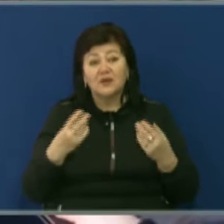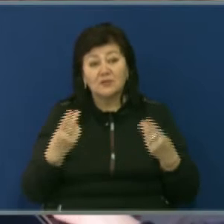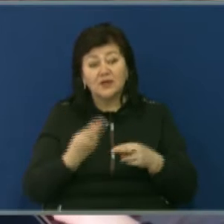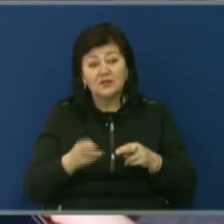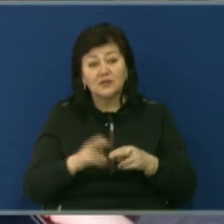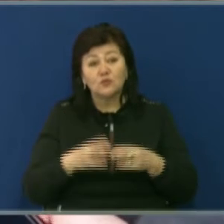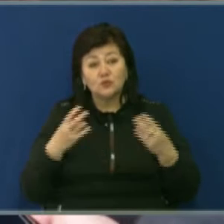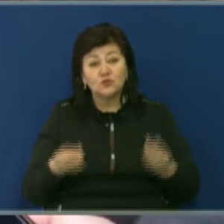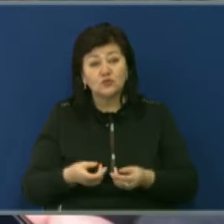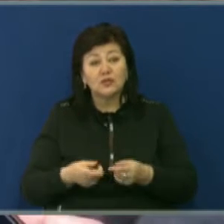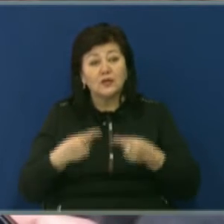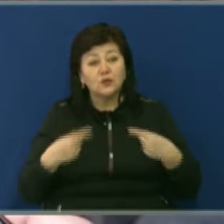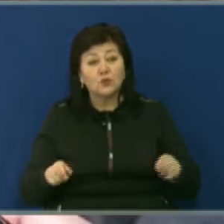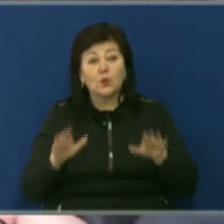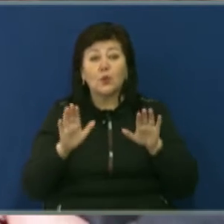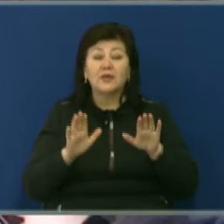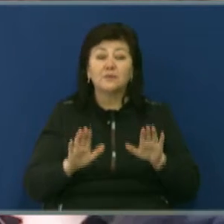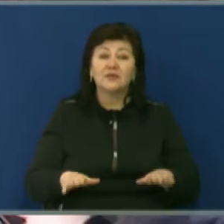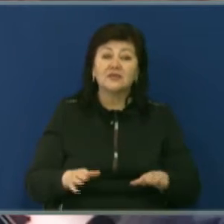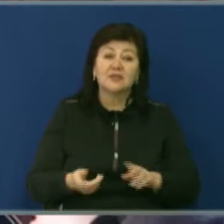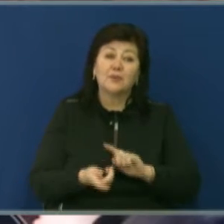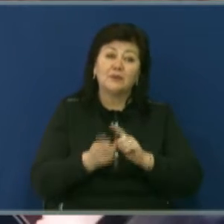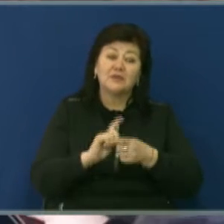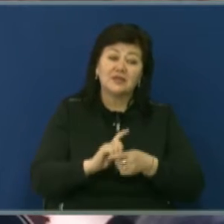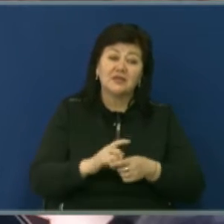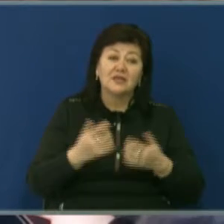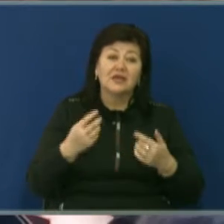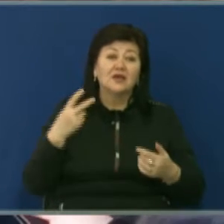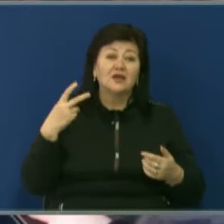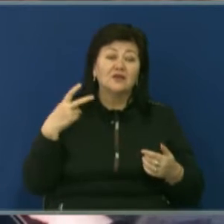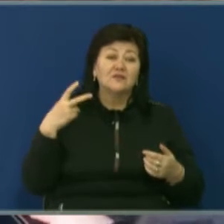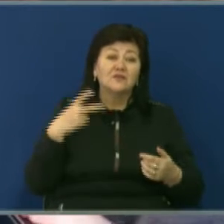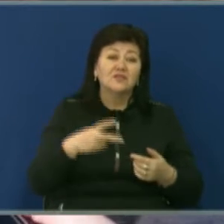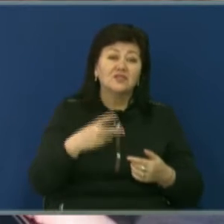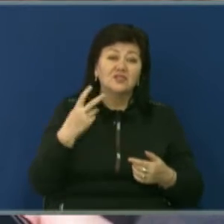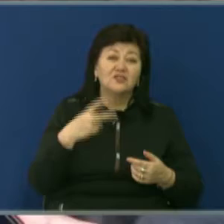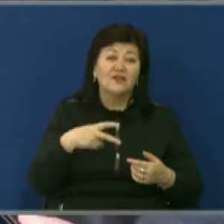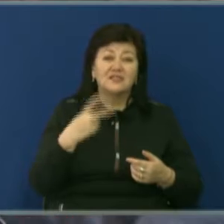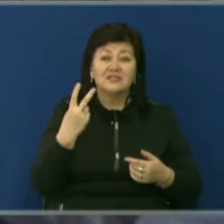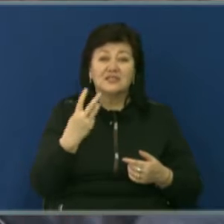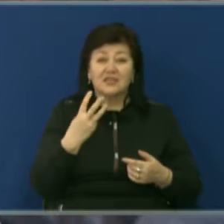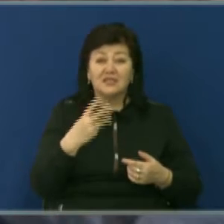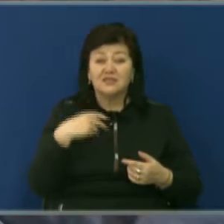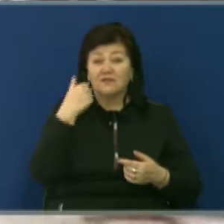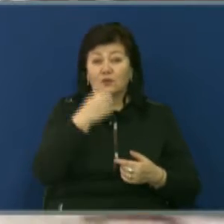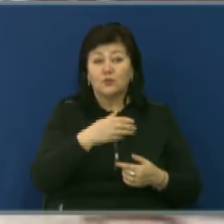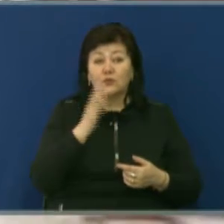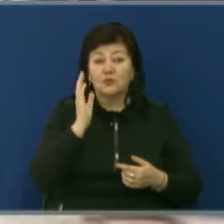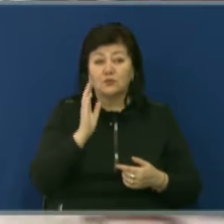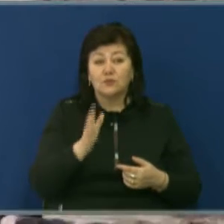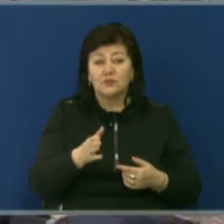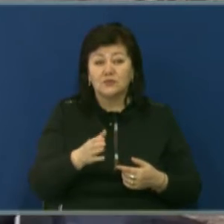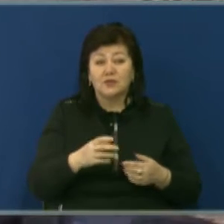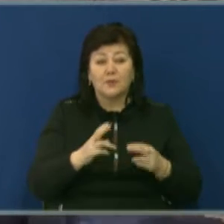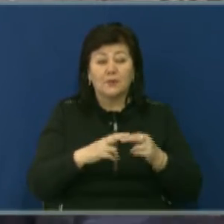телімі бөлінді. Жаңа полигон сонда орналасады. Оның құрылысы 2023 жылға дейін жүргізілмек. Оған дейін біз осы жерде жұмыс